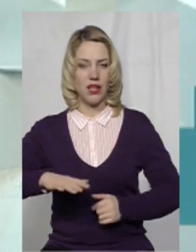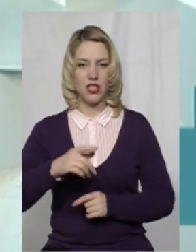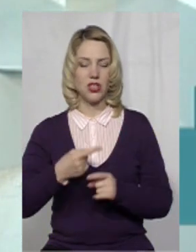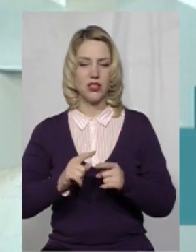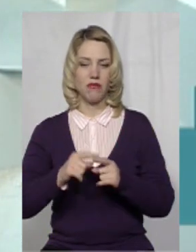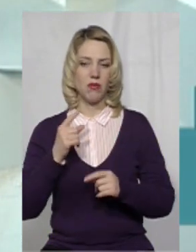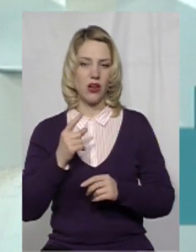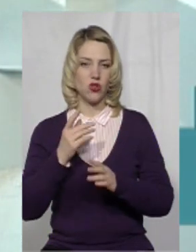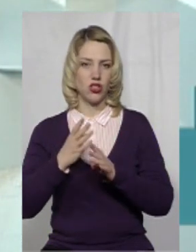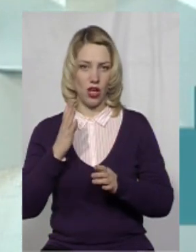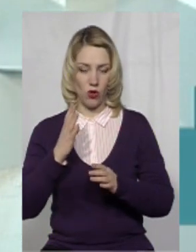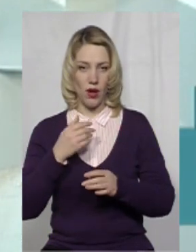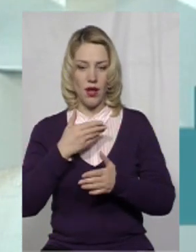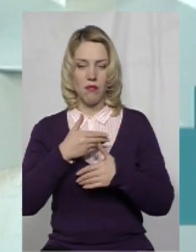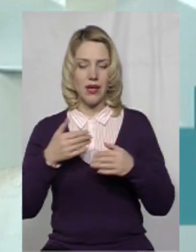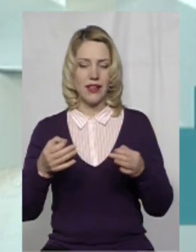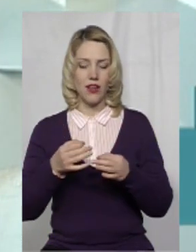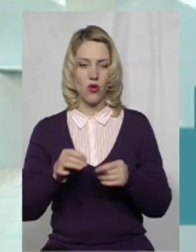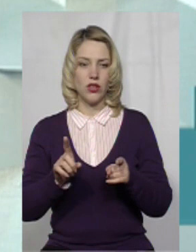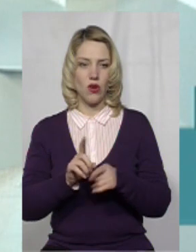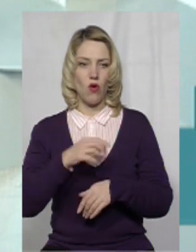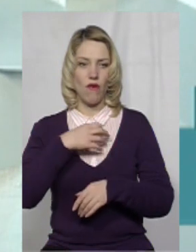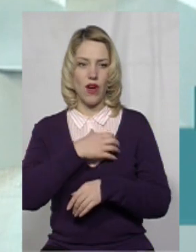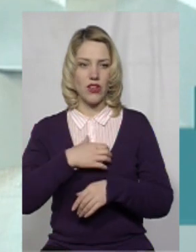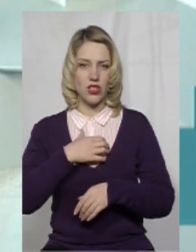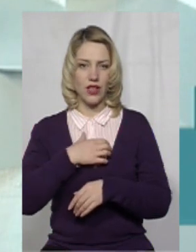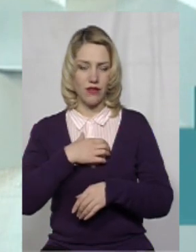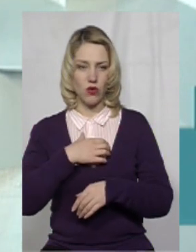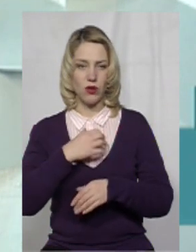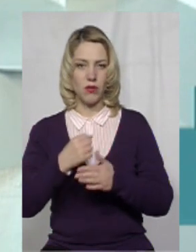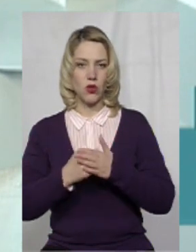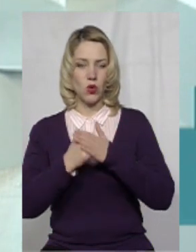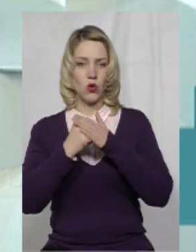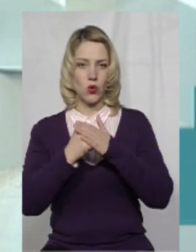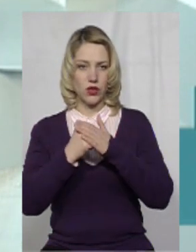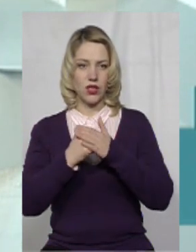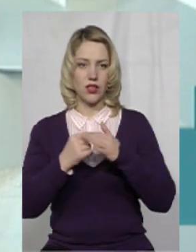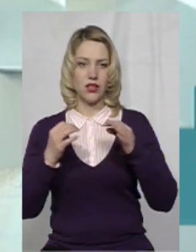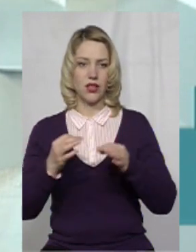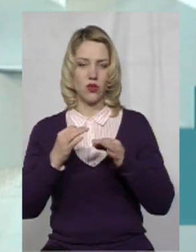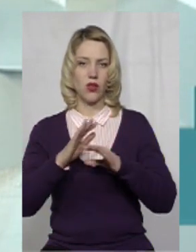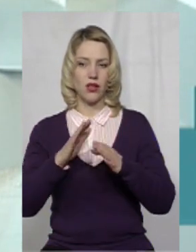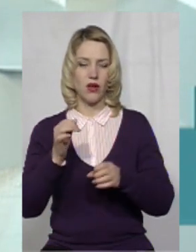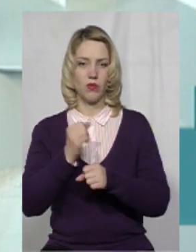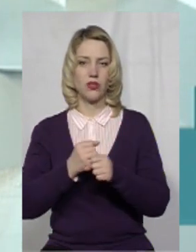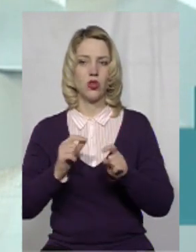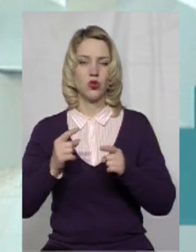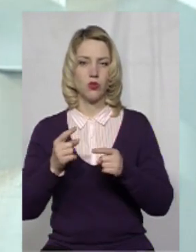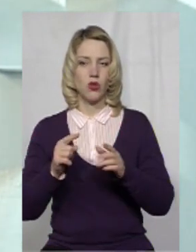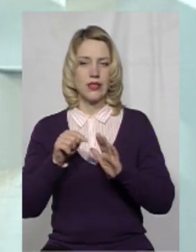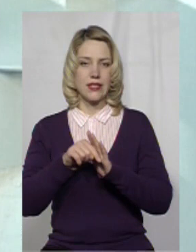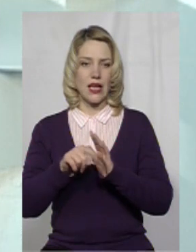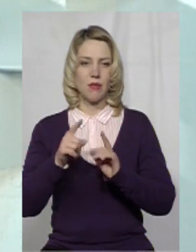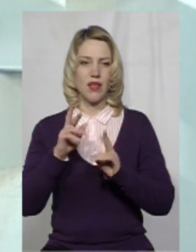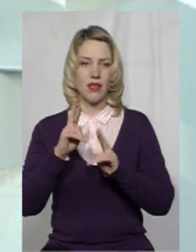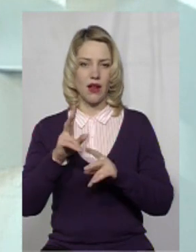першу чергу. Тобто ми ніколи важливої такої і підґрунтя ніколи не опрацьовували, чому саме і